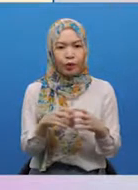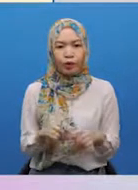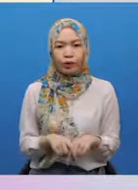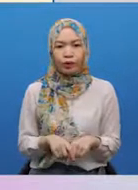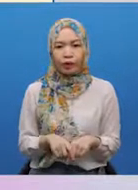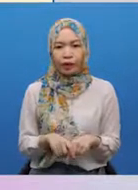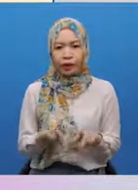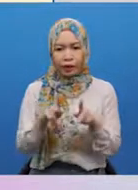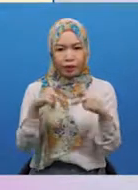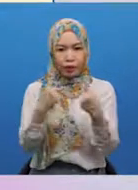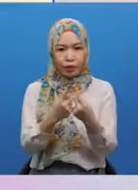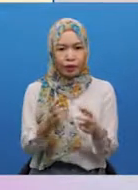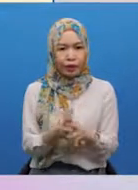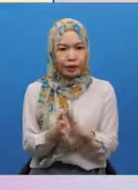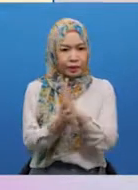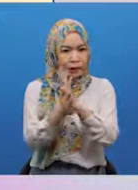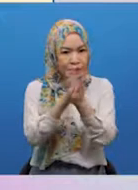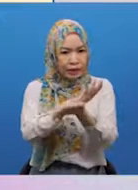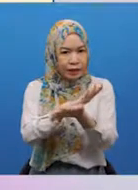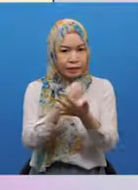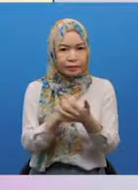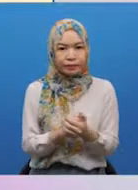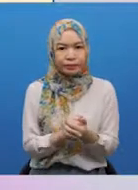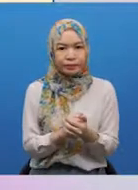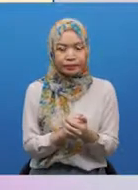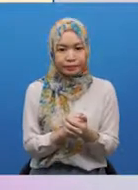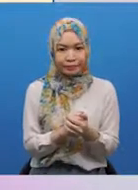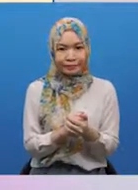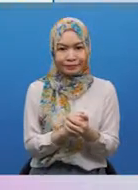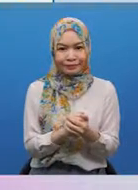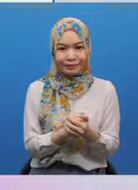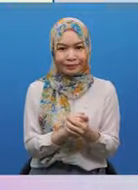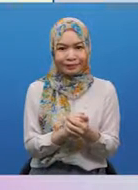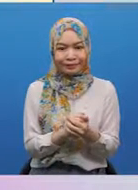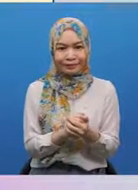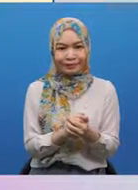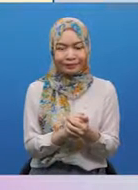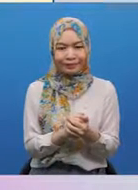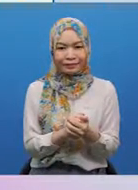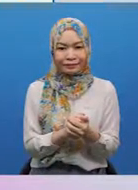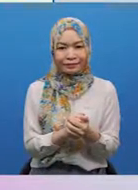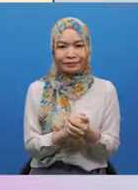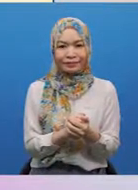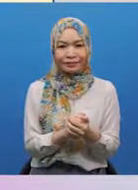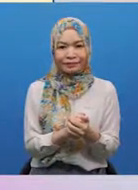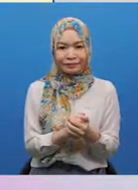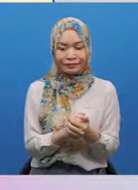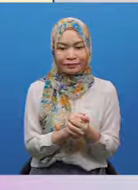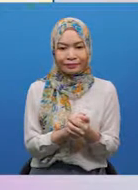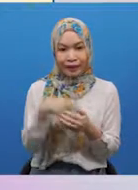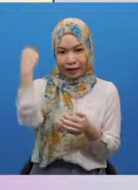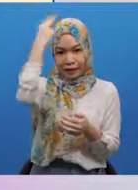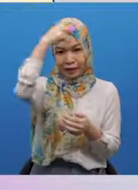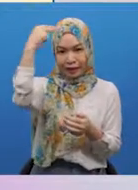gelaran kurniaan kerajaan iaitu Tan Sri dan iktisas doktor dan keagamaan haji